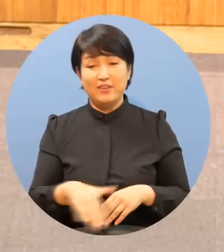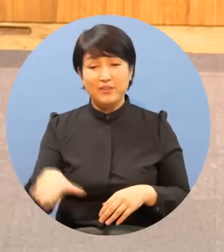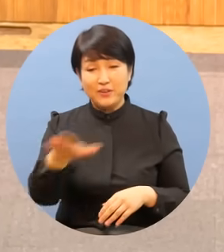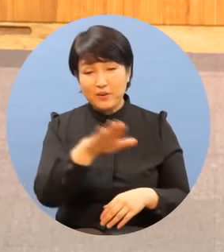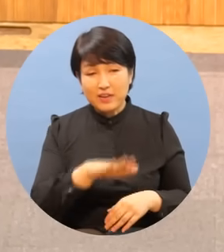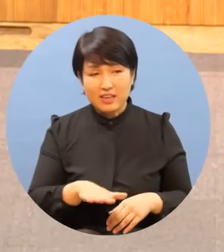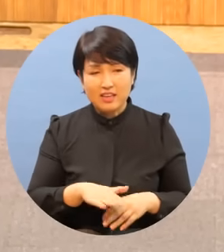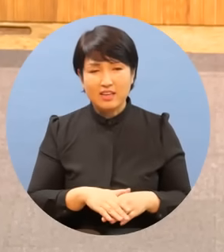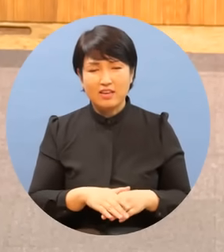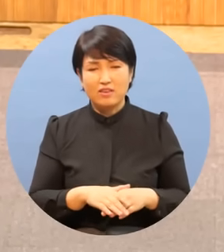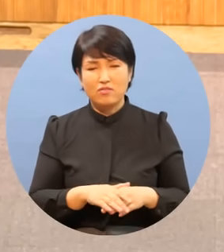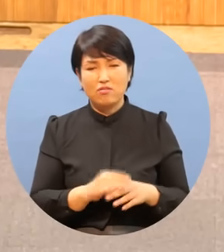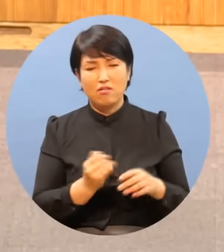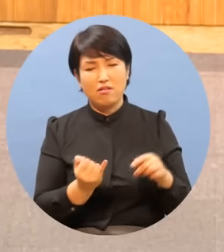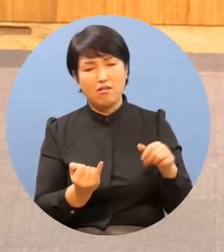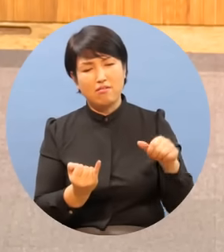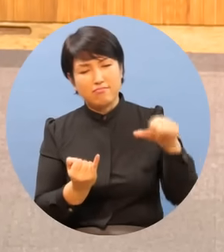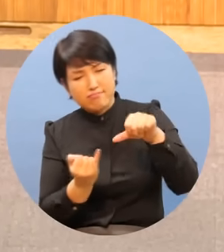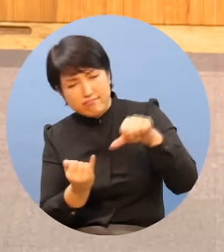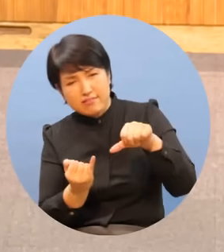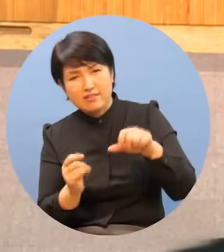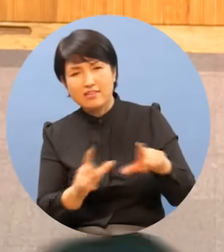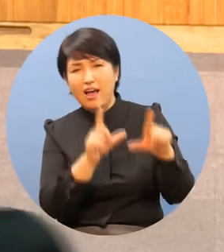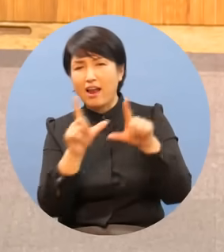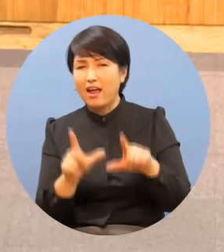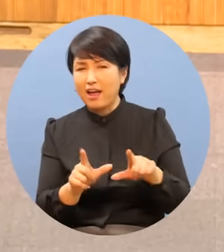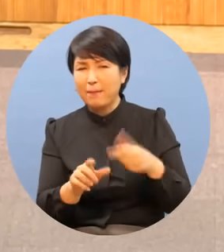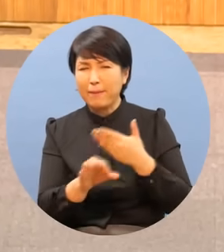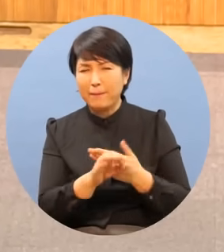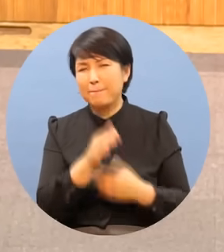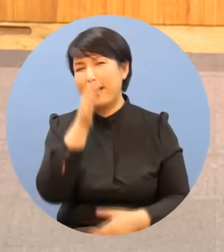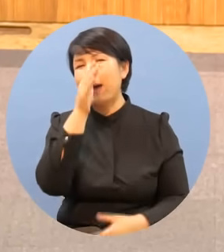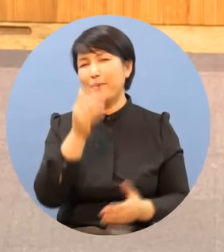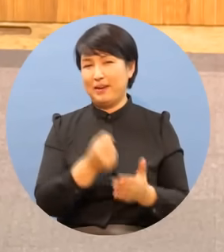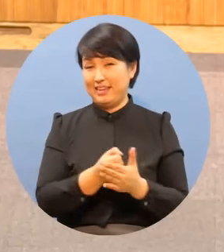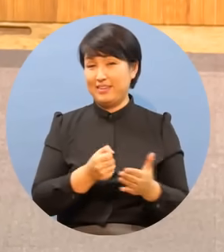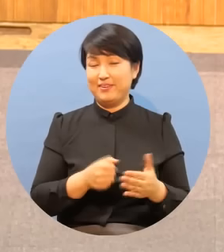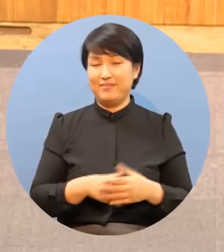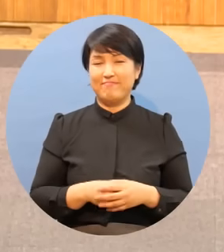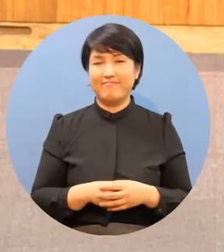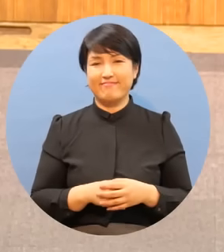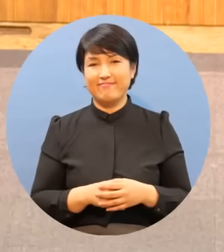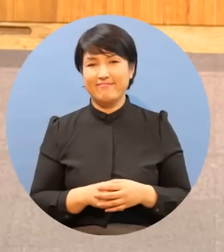사람 여자분들이 가끔 있다면 그건 바보라서 그래요.